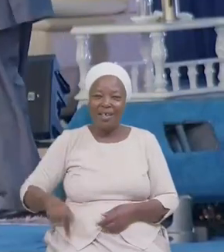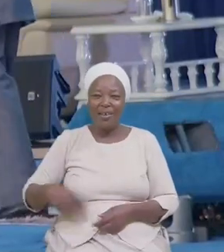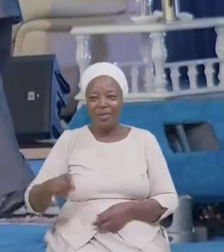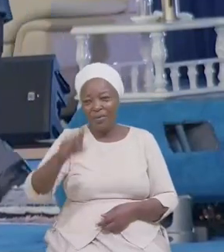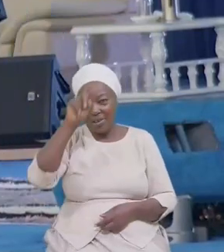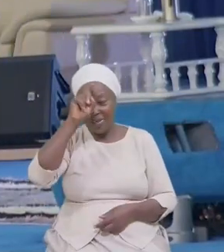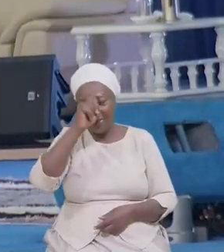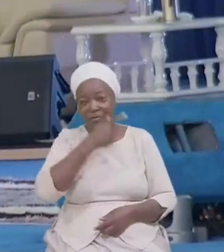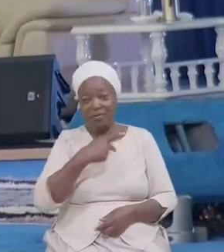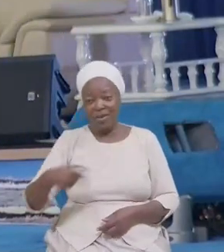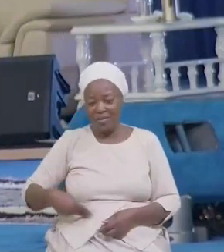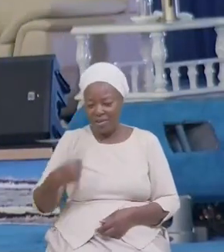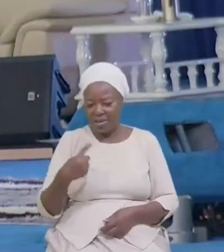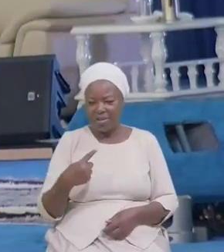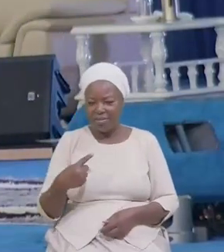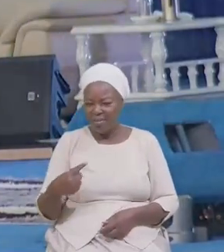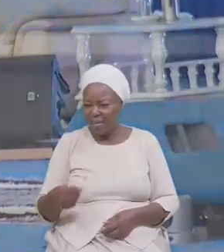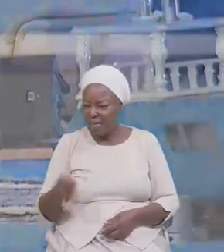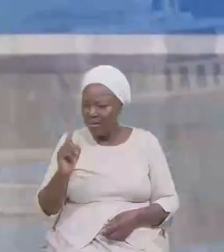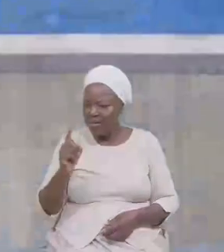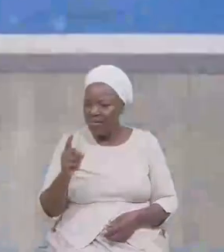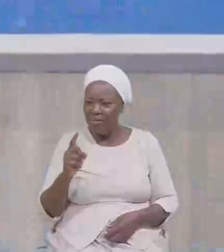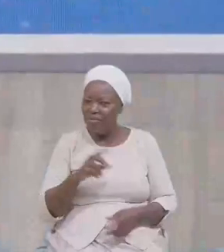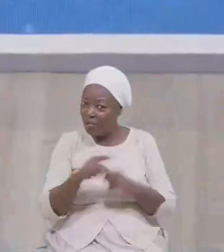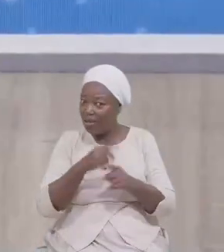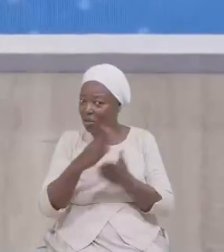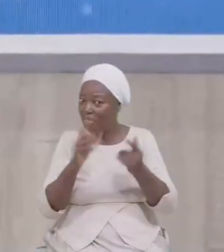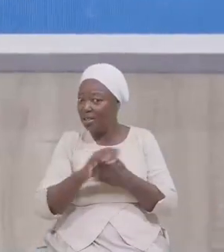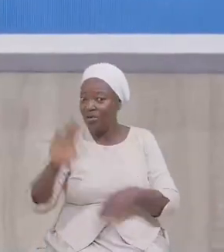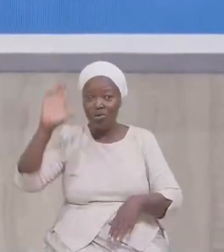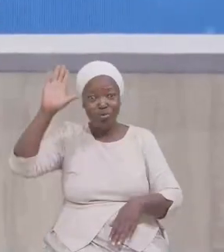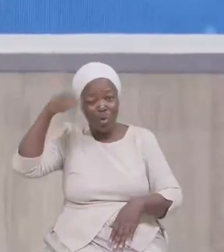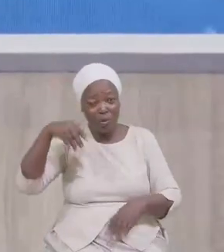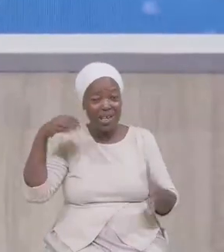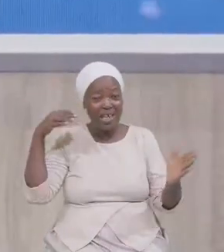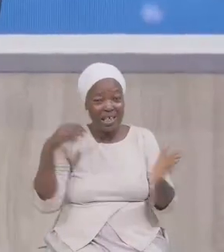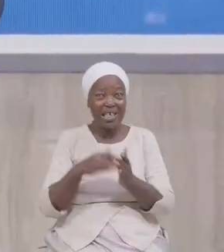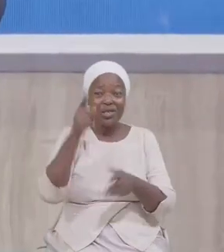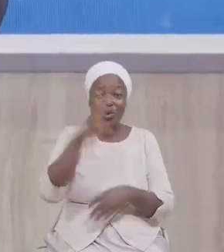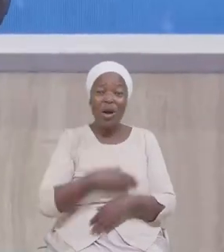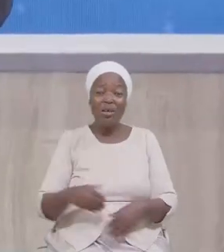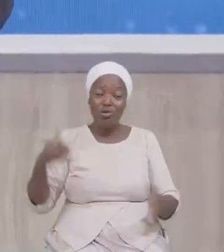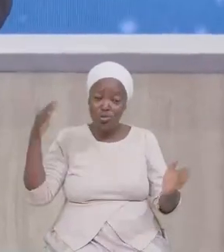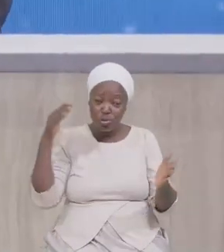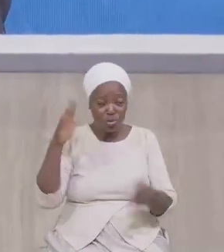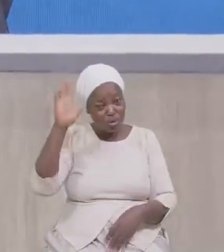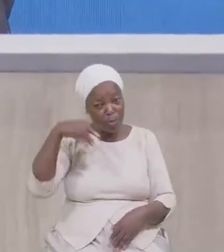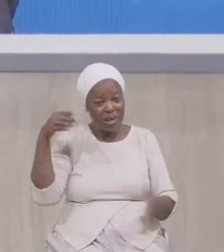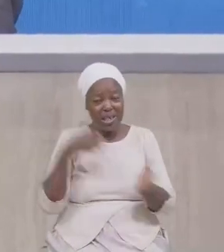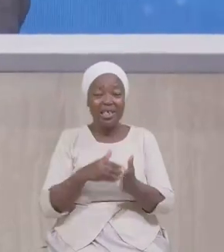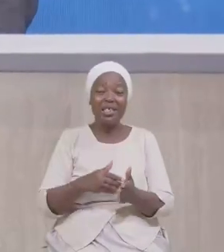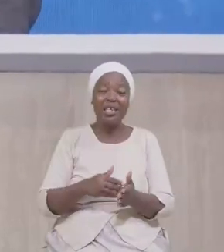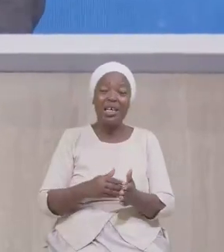quand quelqu'un têtu contre Dieu, il est têtu, entêté contre sa destinée. Il va mourir